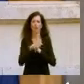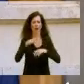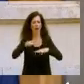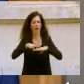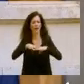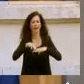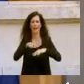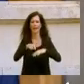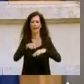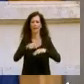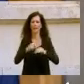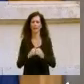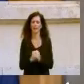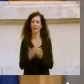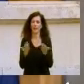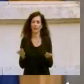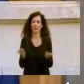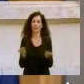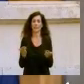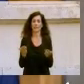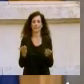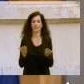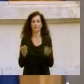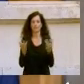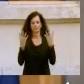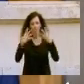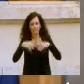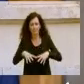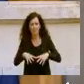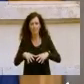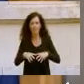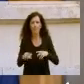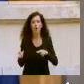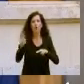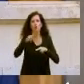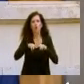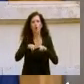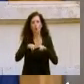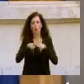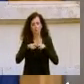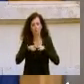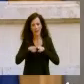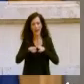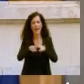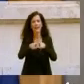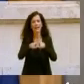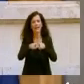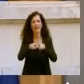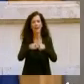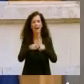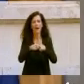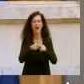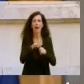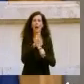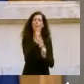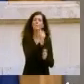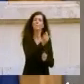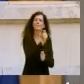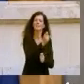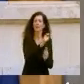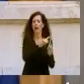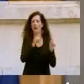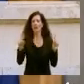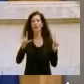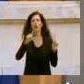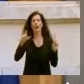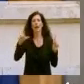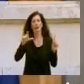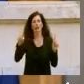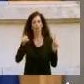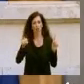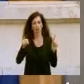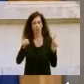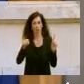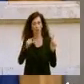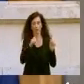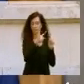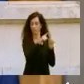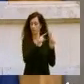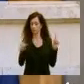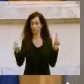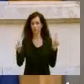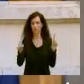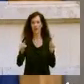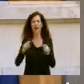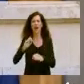per esempio la doppia linea da pescara a lecce dobbiamo realizzare l'alta velocita